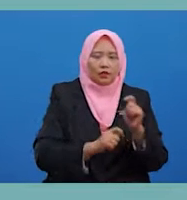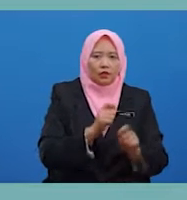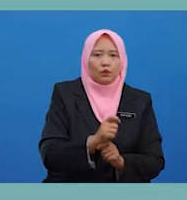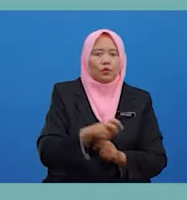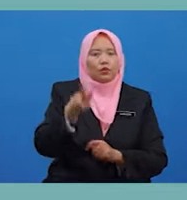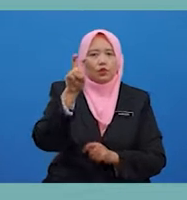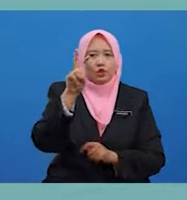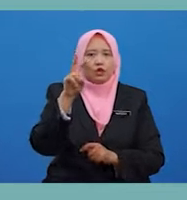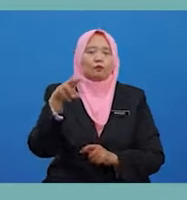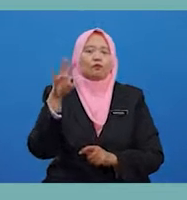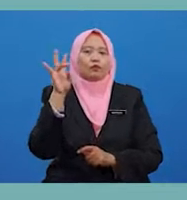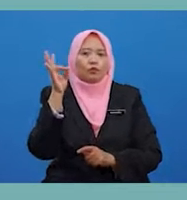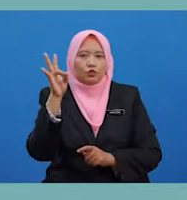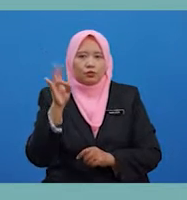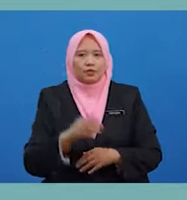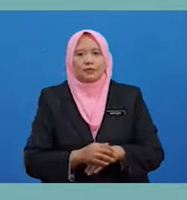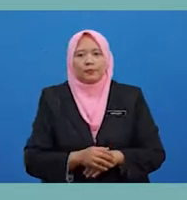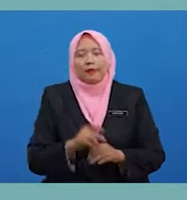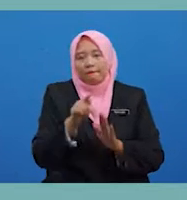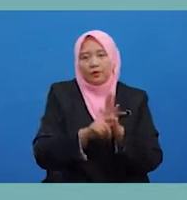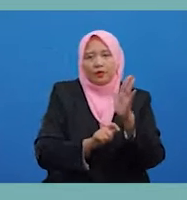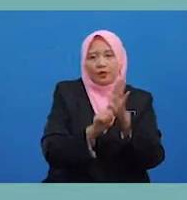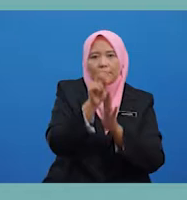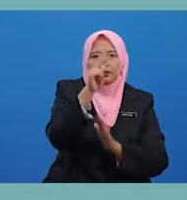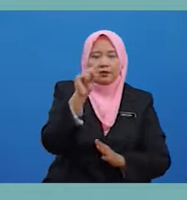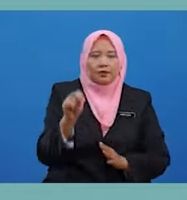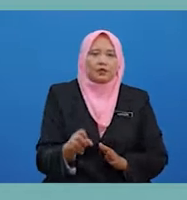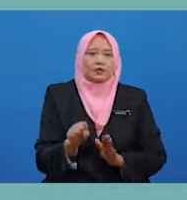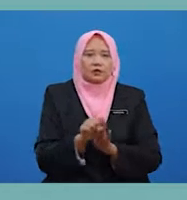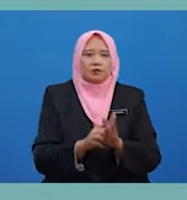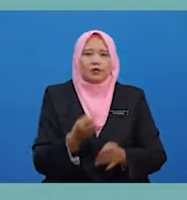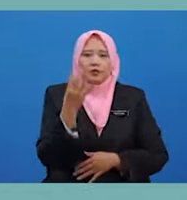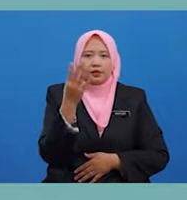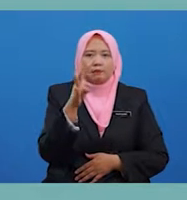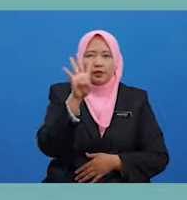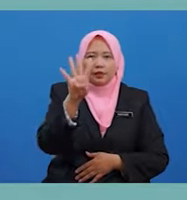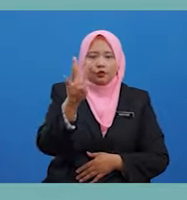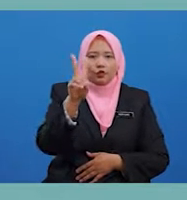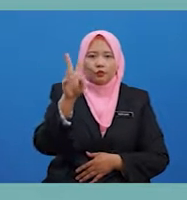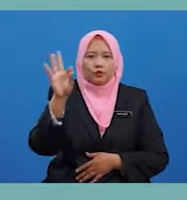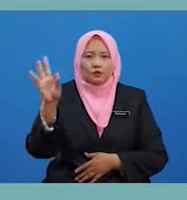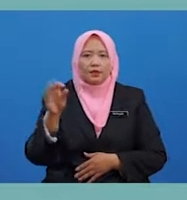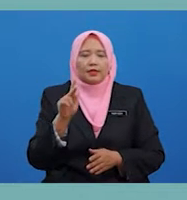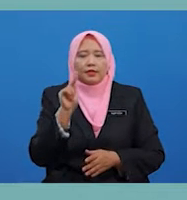26,168 kes pada tahun 2017. Peningkatan sebanyak